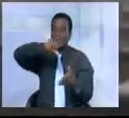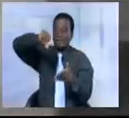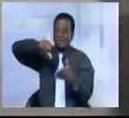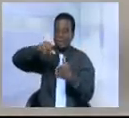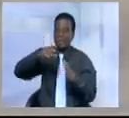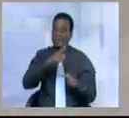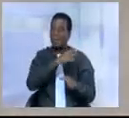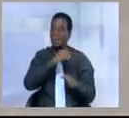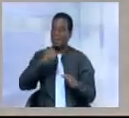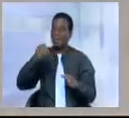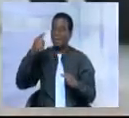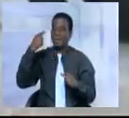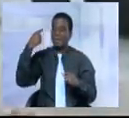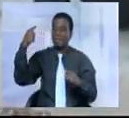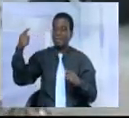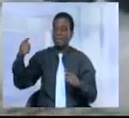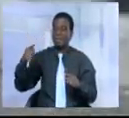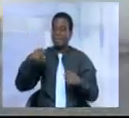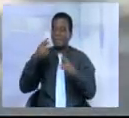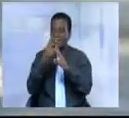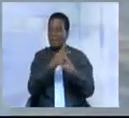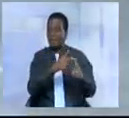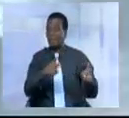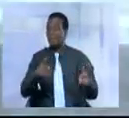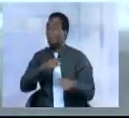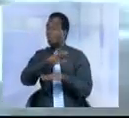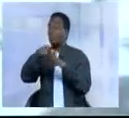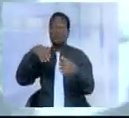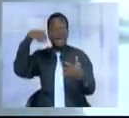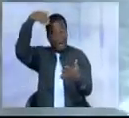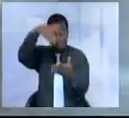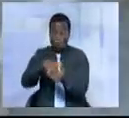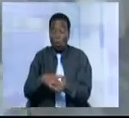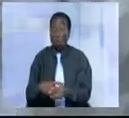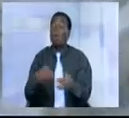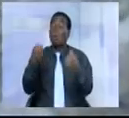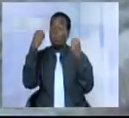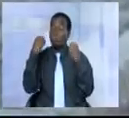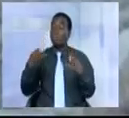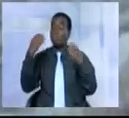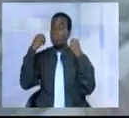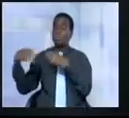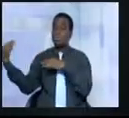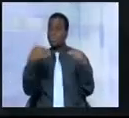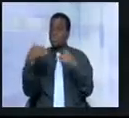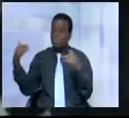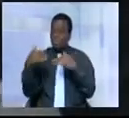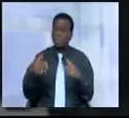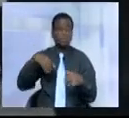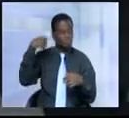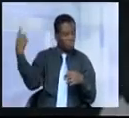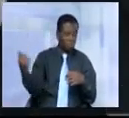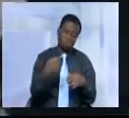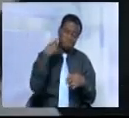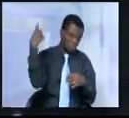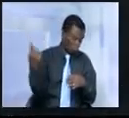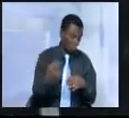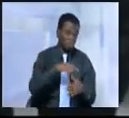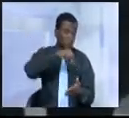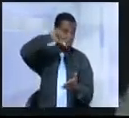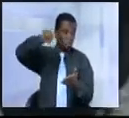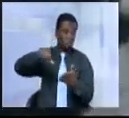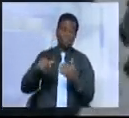images de l'armée patrouillant dans la ville de Ramadi, dont elle a réussi à reprendre le contrôle aux éléments de l'État islamique en Irak et au